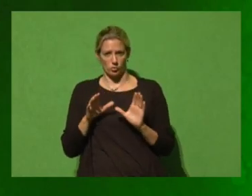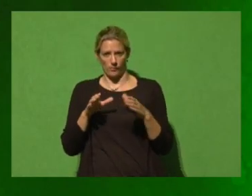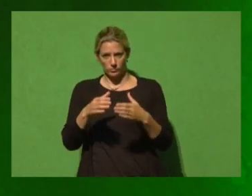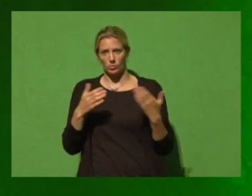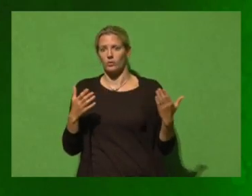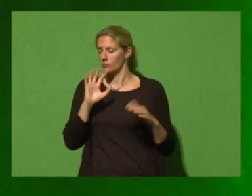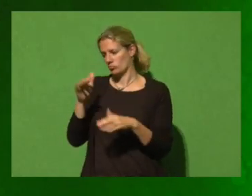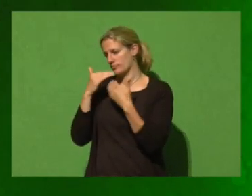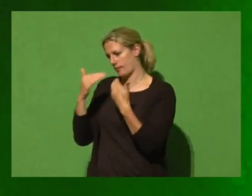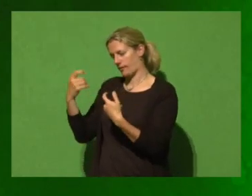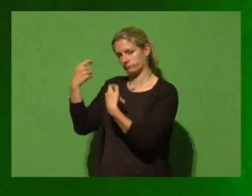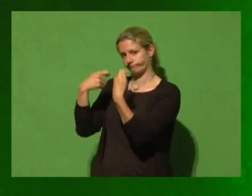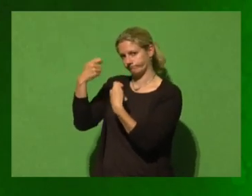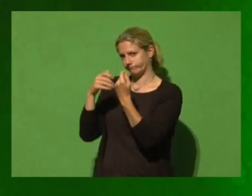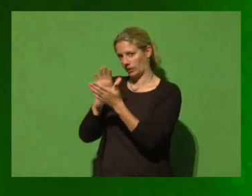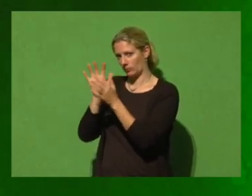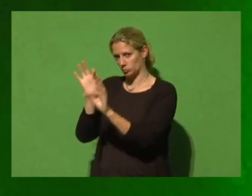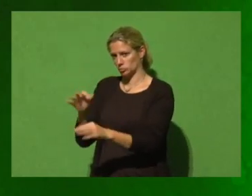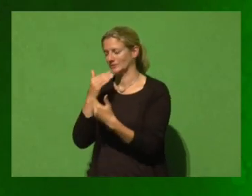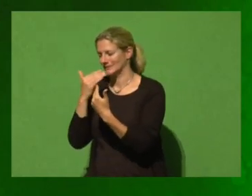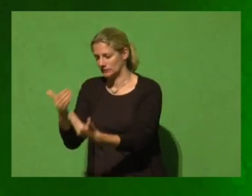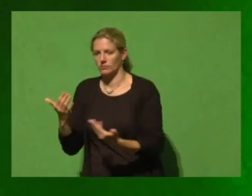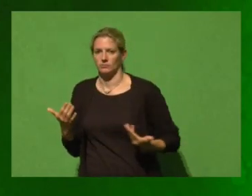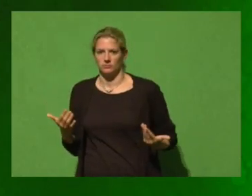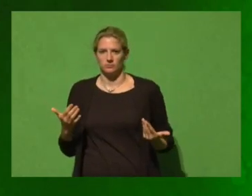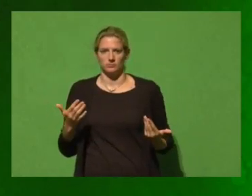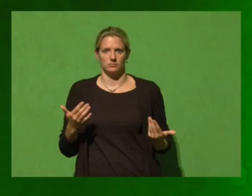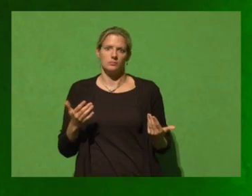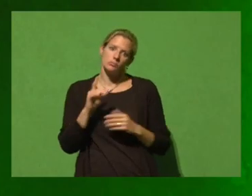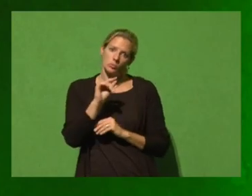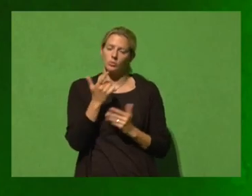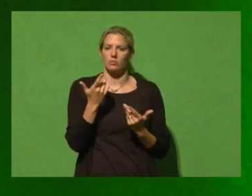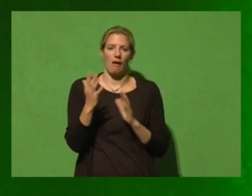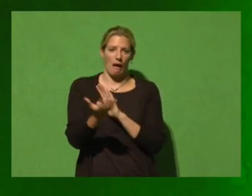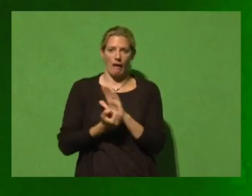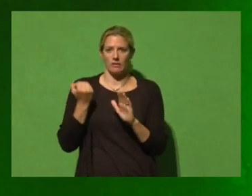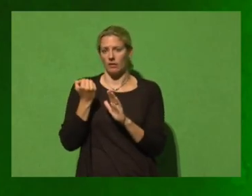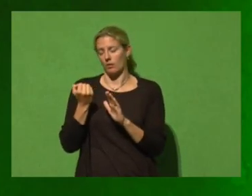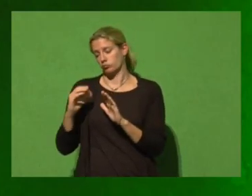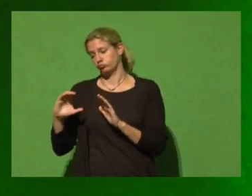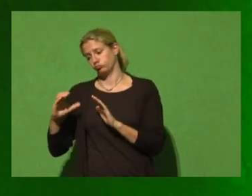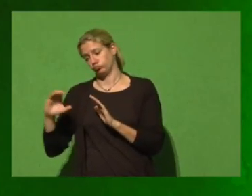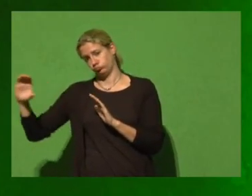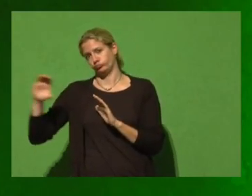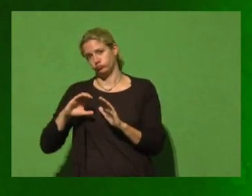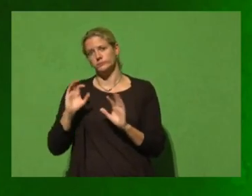dafür ausdrücklich ihren Dank aus. Das ist ein erheblicher Anteil der Einnahmen des Landesverbands.